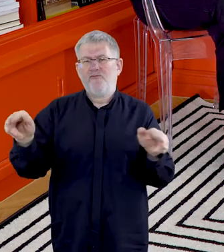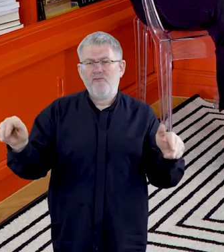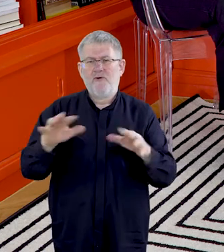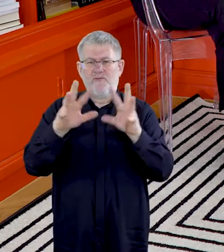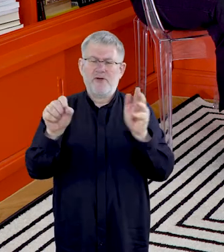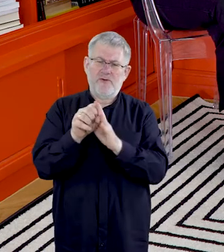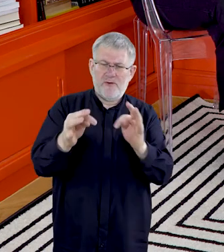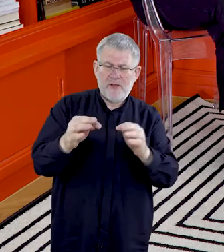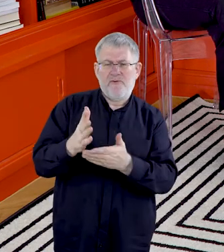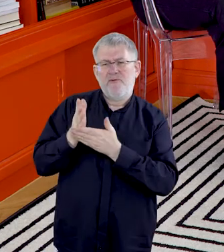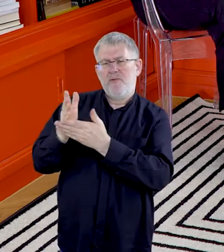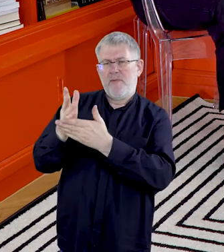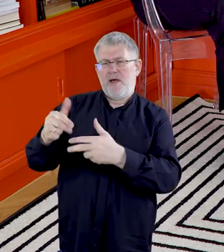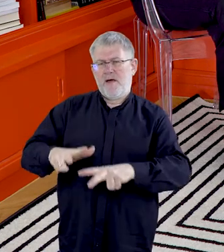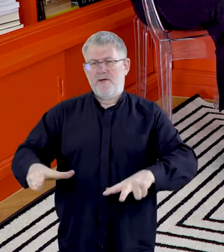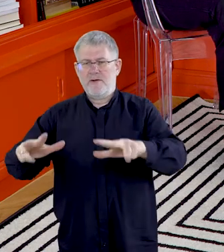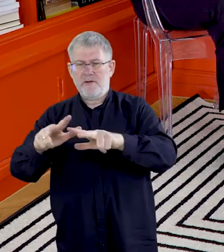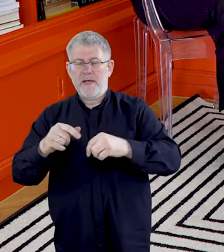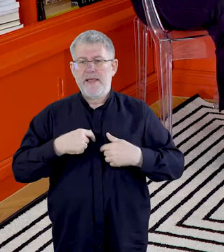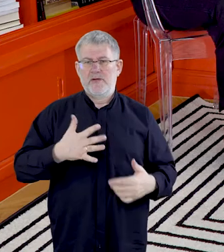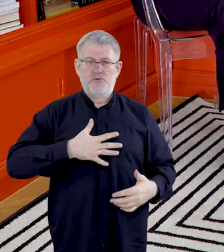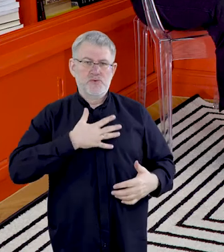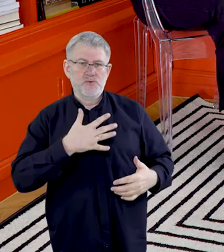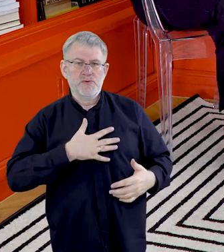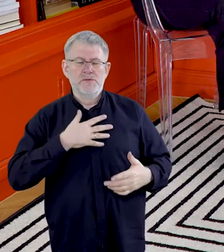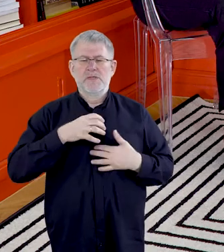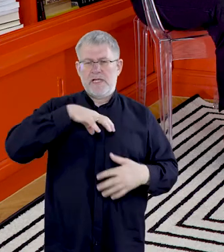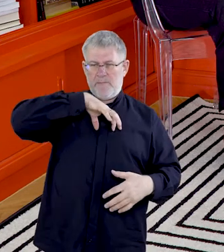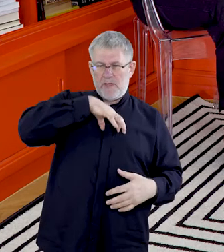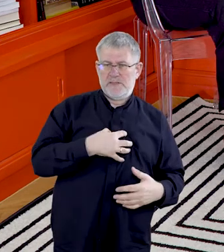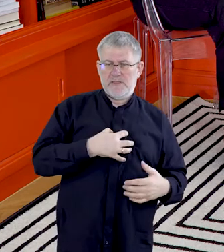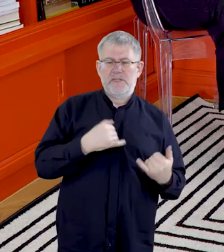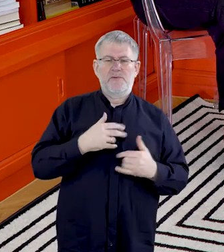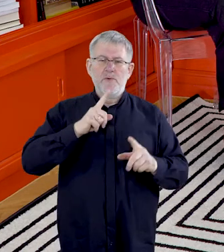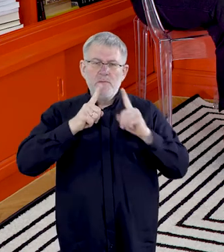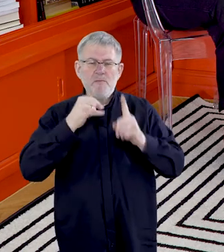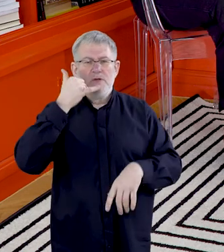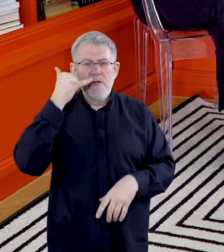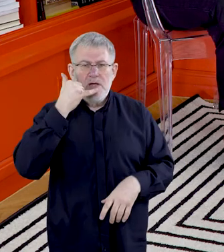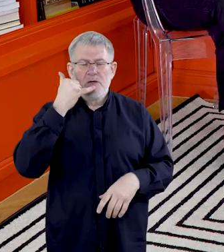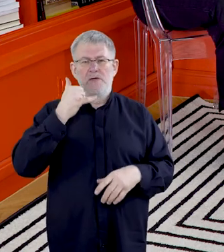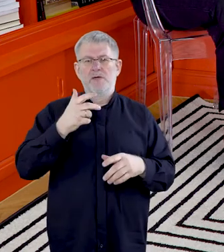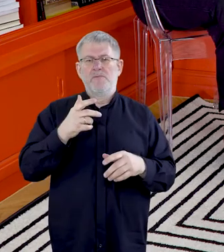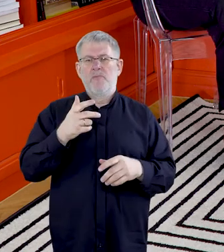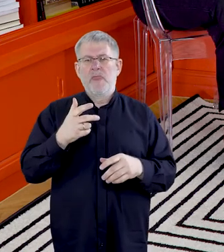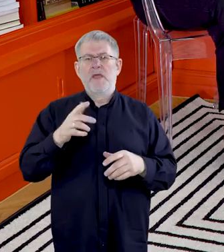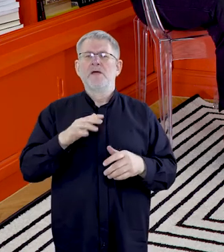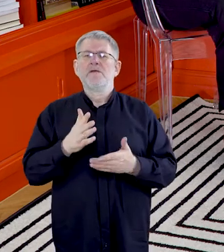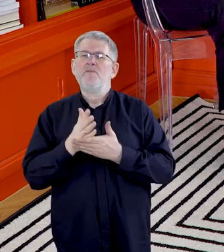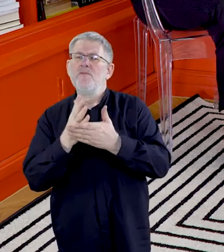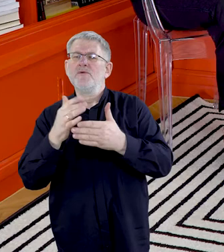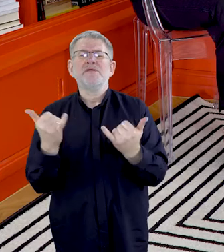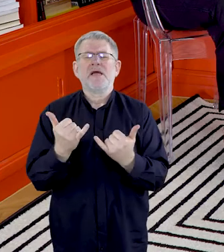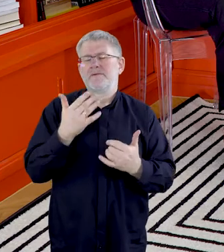pory zresztą wspiera rodzinę. Ale ja wyczuwałam u tej pani już takie zmęczenie, jak rozmawiałyśmy przez telefon w czym jeszcze pomóc tej rodzinie, to widziałam,